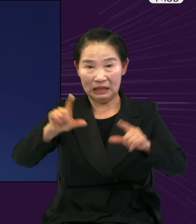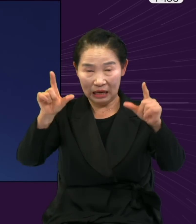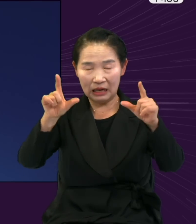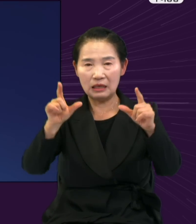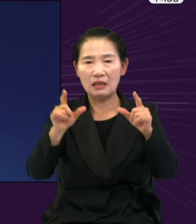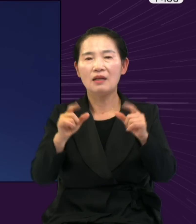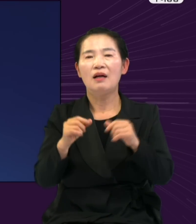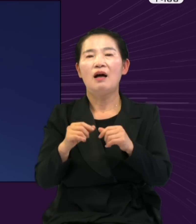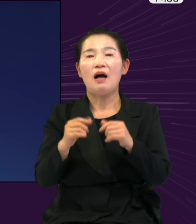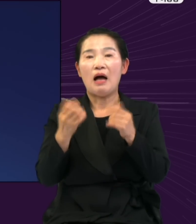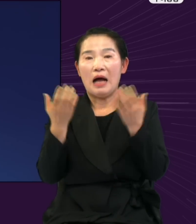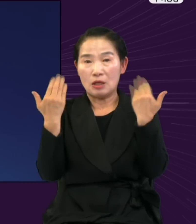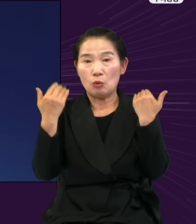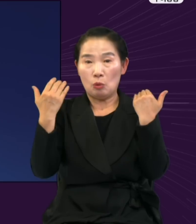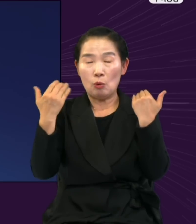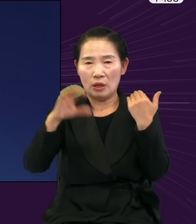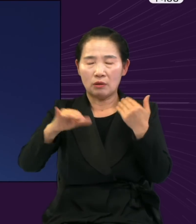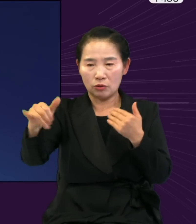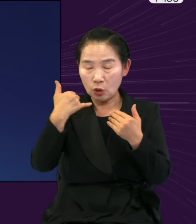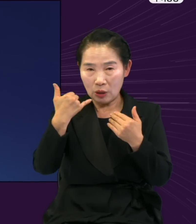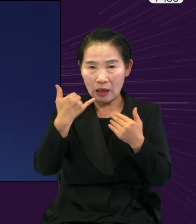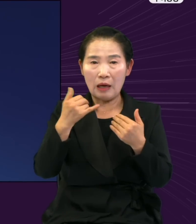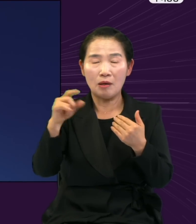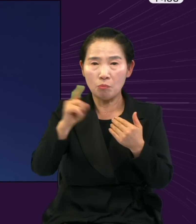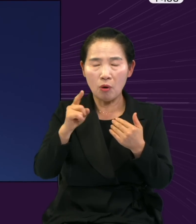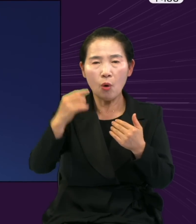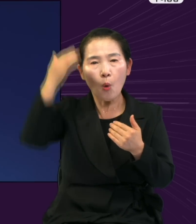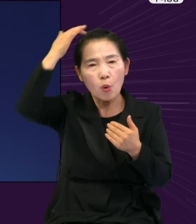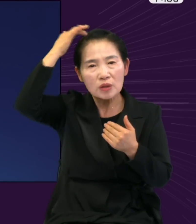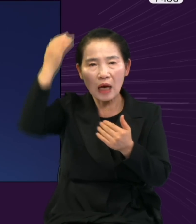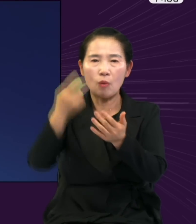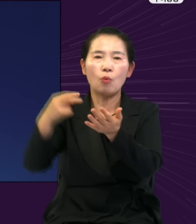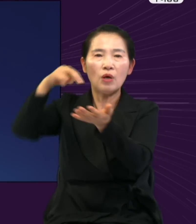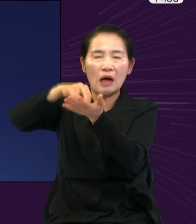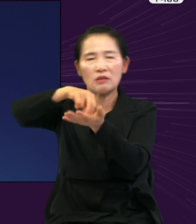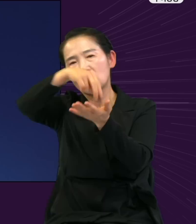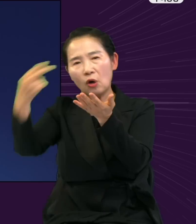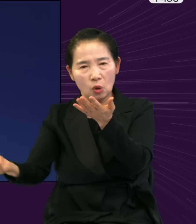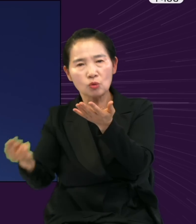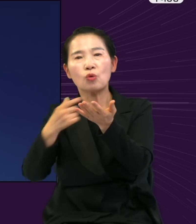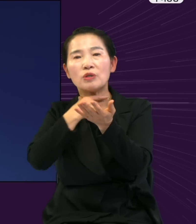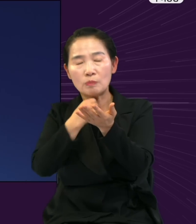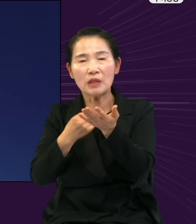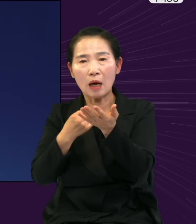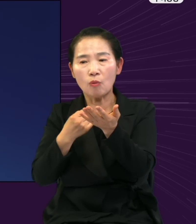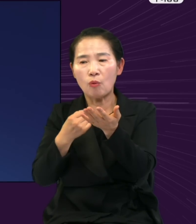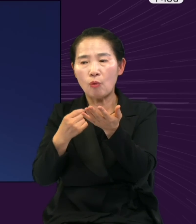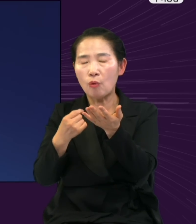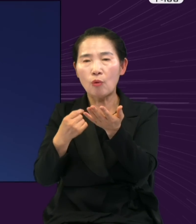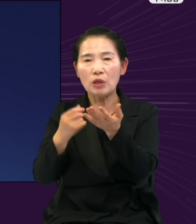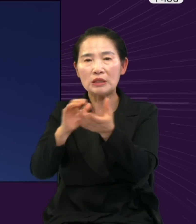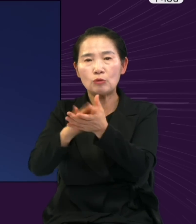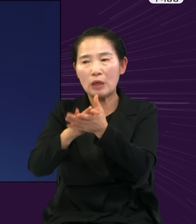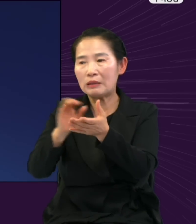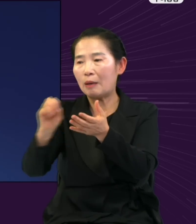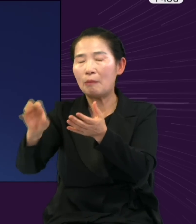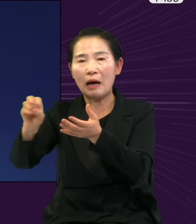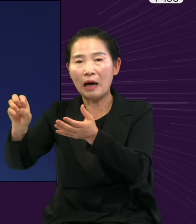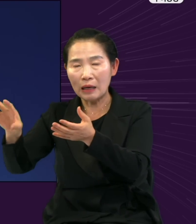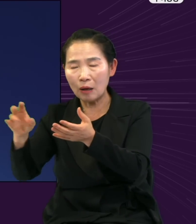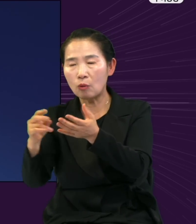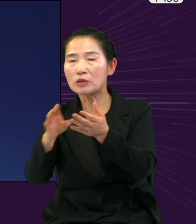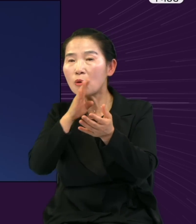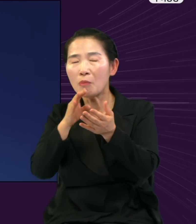하고서 사라졌다는 거죠. 그래서 제가 너무나 놀라서 울면서 학교를 갔어요. 학교를 뛰어가서 저쪽 복도